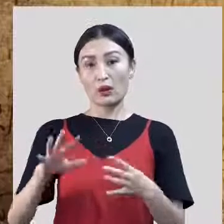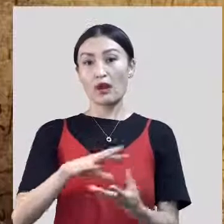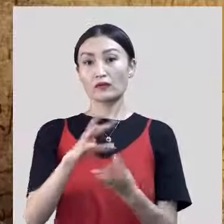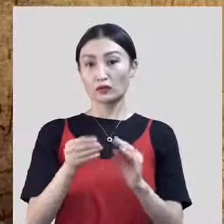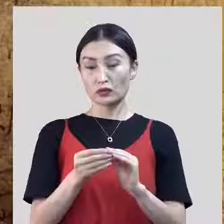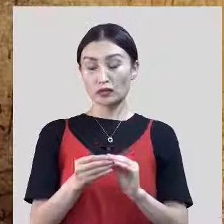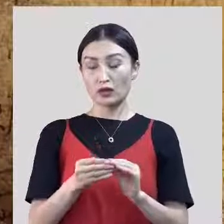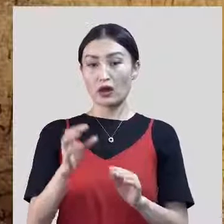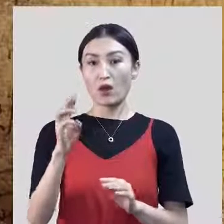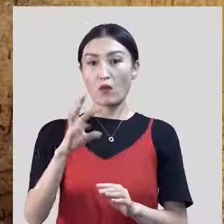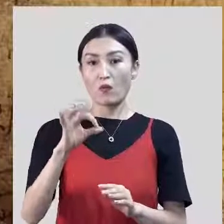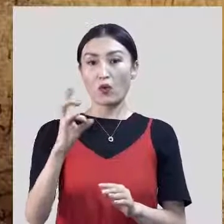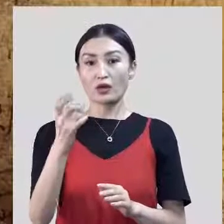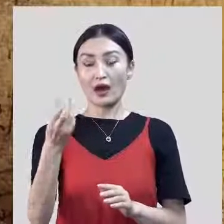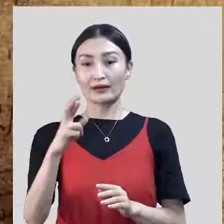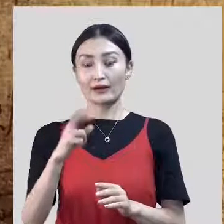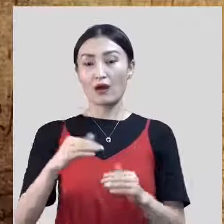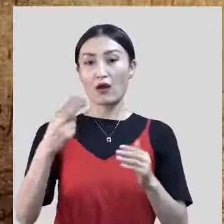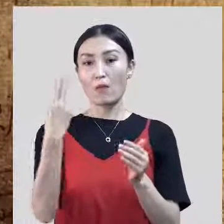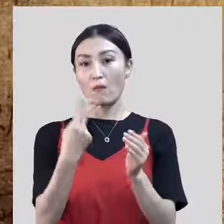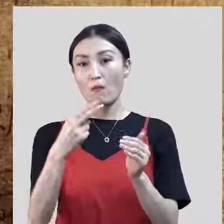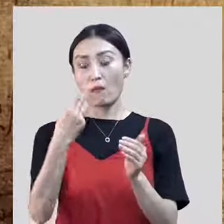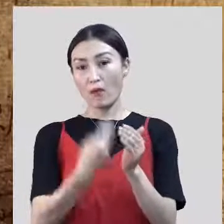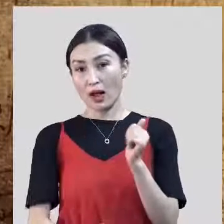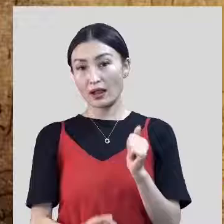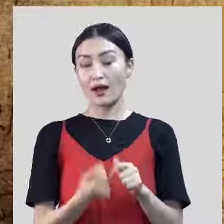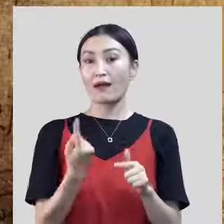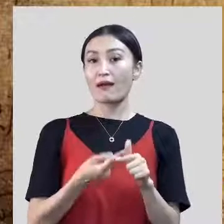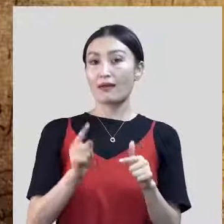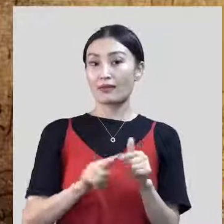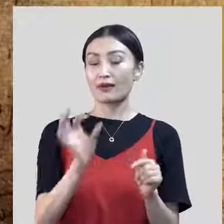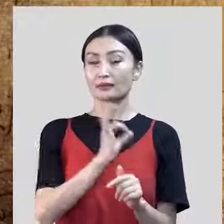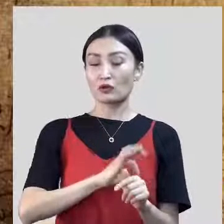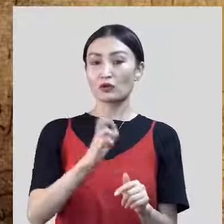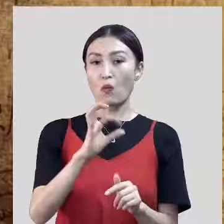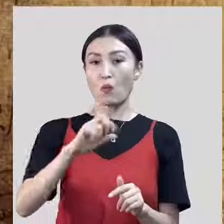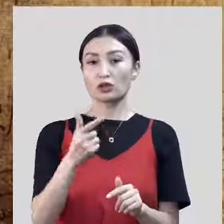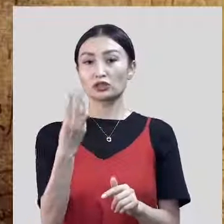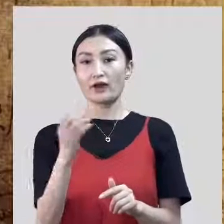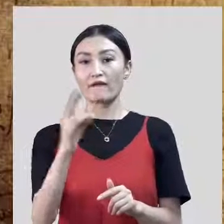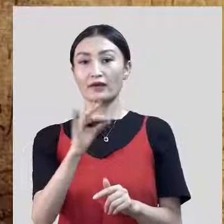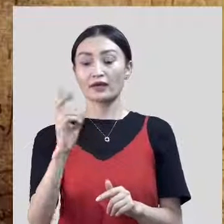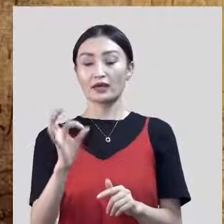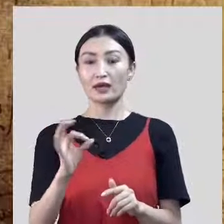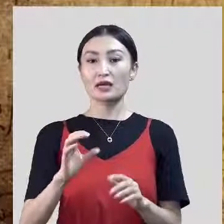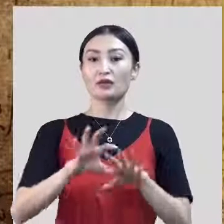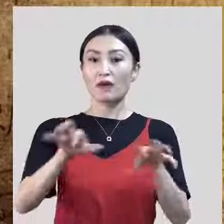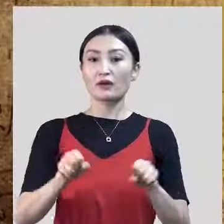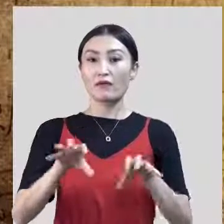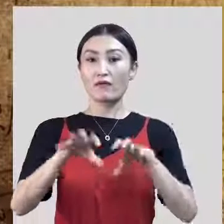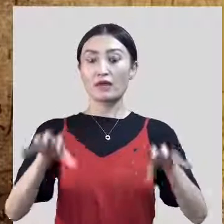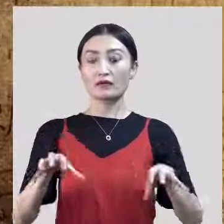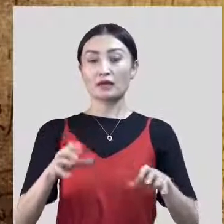результате монарх монархия пала это использовали большевики захватив власть они